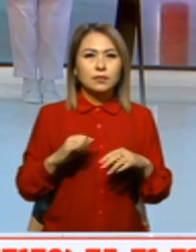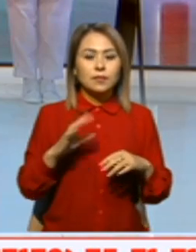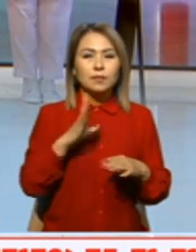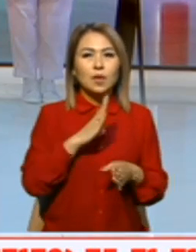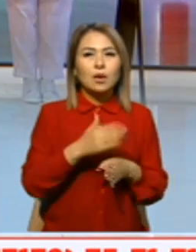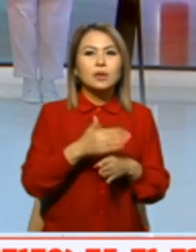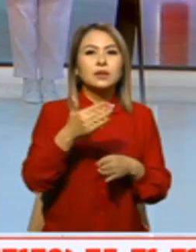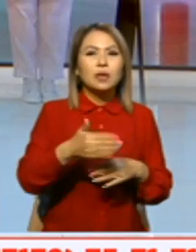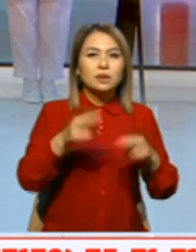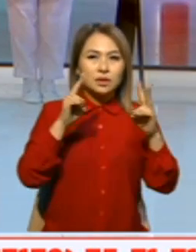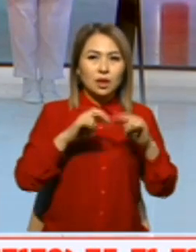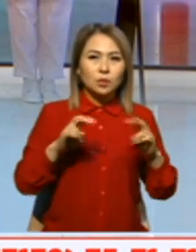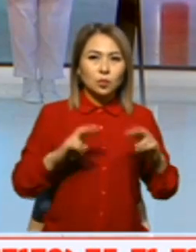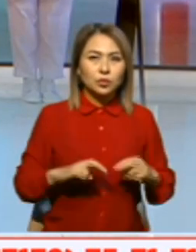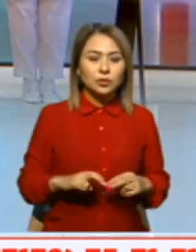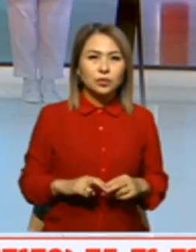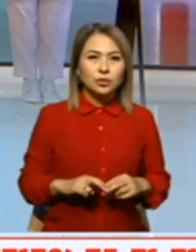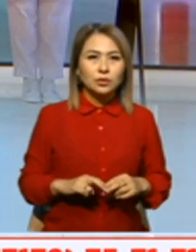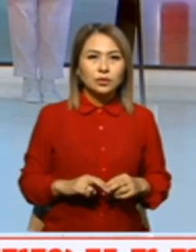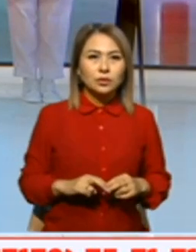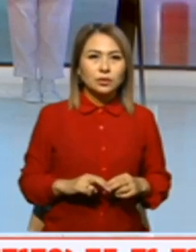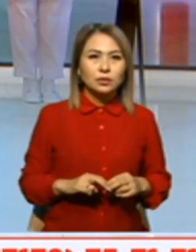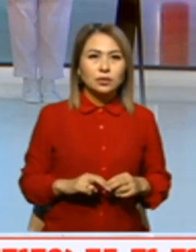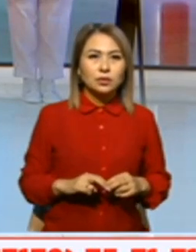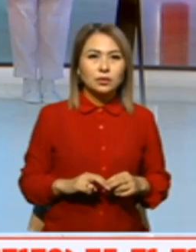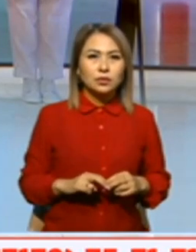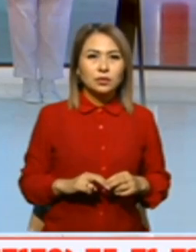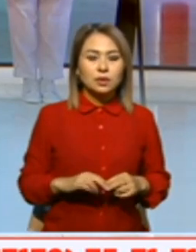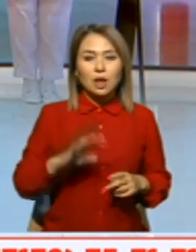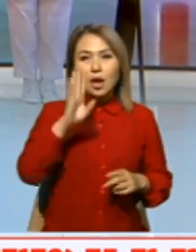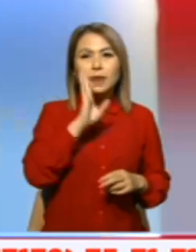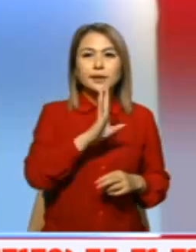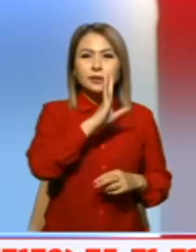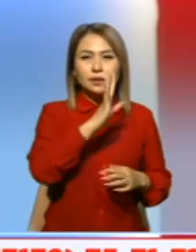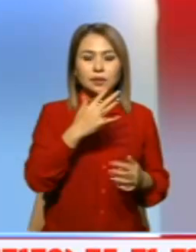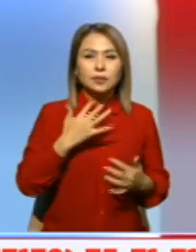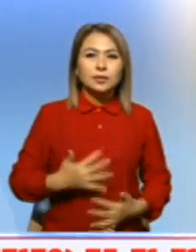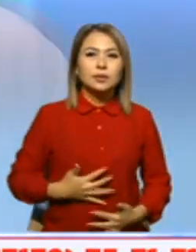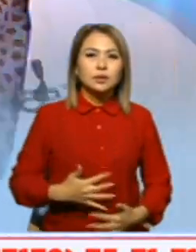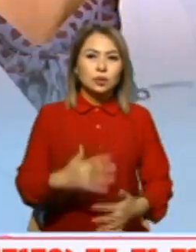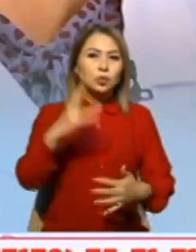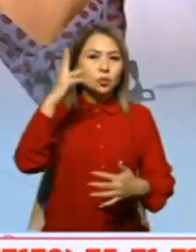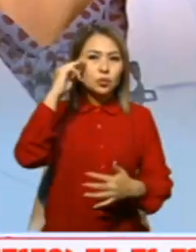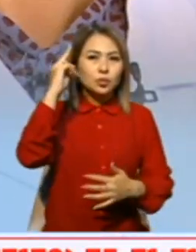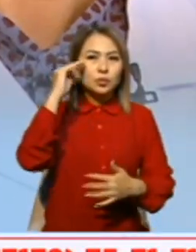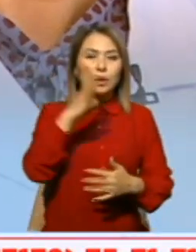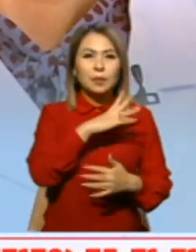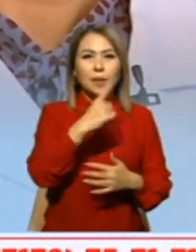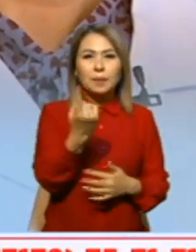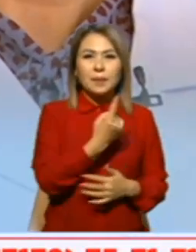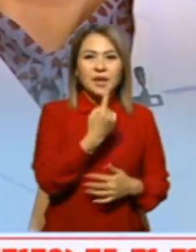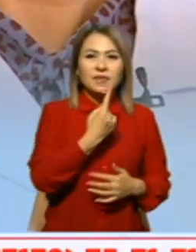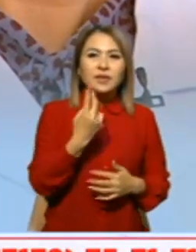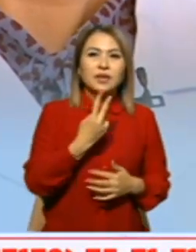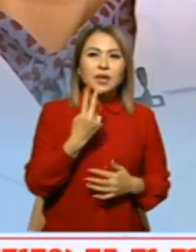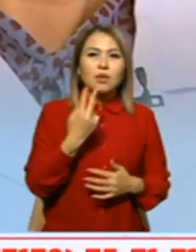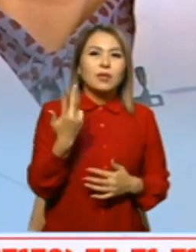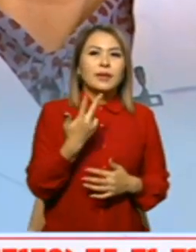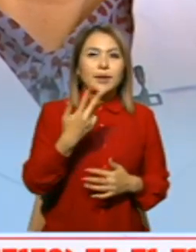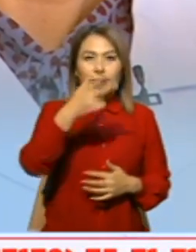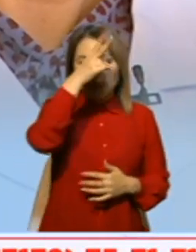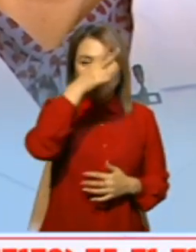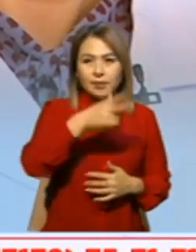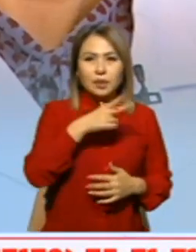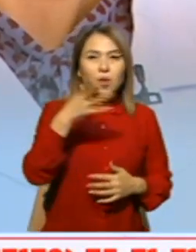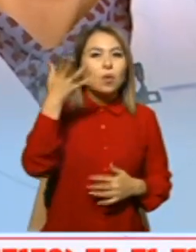кешенді диагностика. Ол әйел адамның жүктілік мерзімінде бірінші, екінші, үшінші триместрі